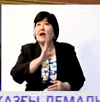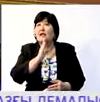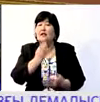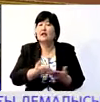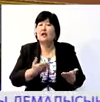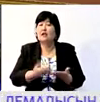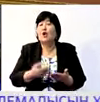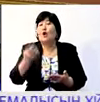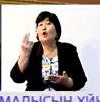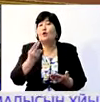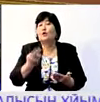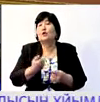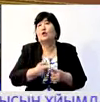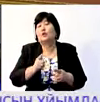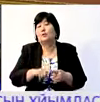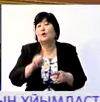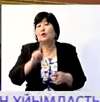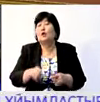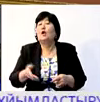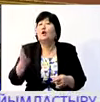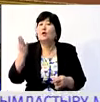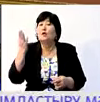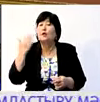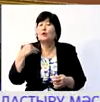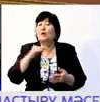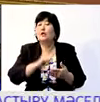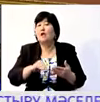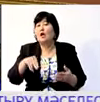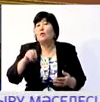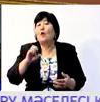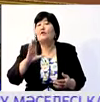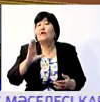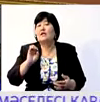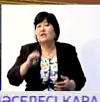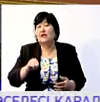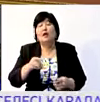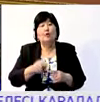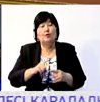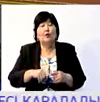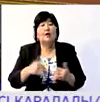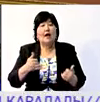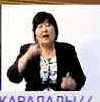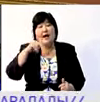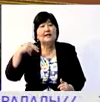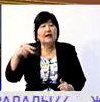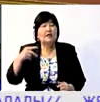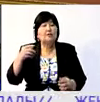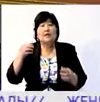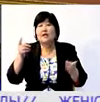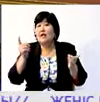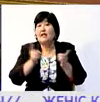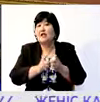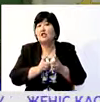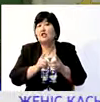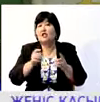көрген суреттеледі. Сұрапыл деген повестінде, Сұрапылдың ақыры деген повестерінде. Бұл енді қазақ әдебиетінде кездеспейтін, бұрын